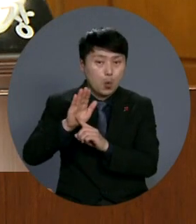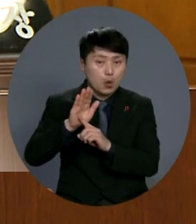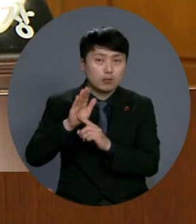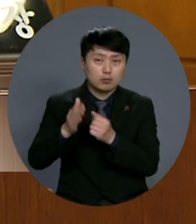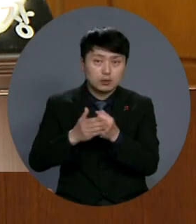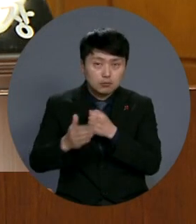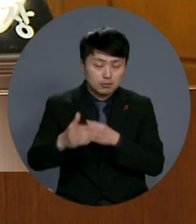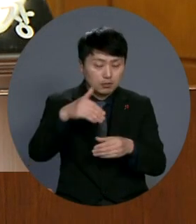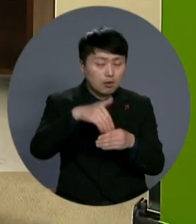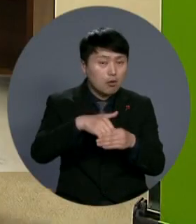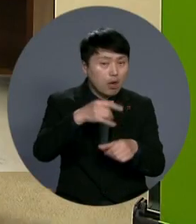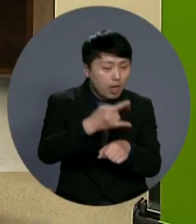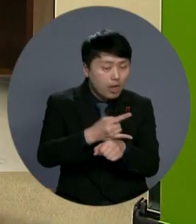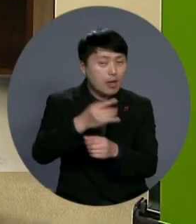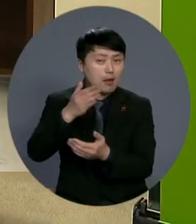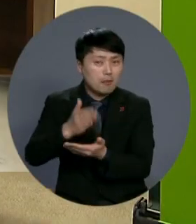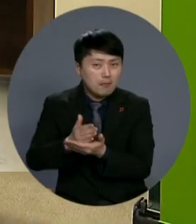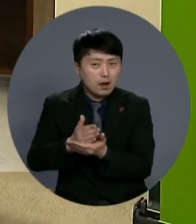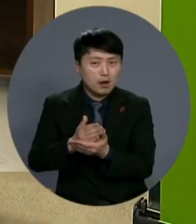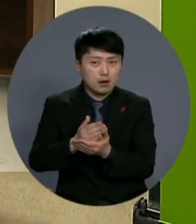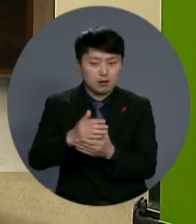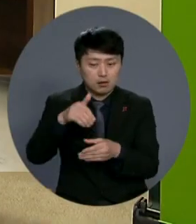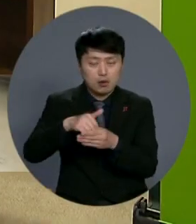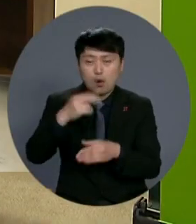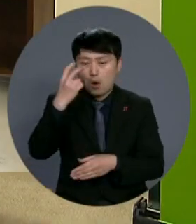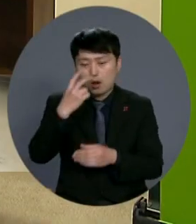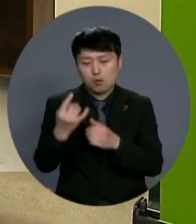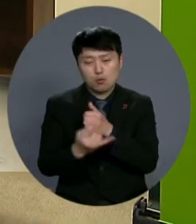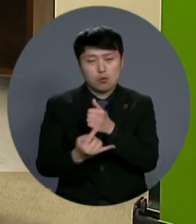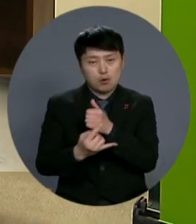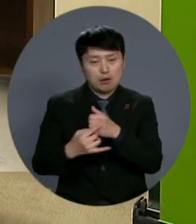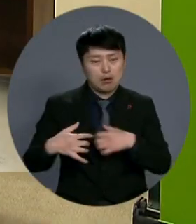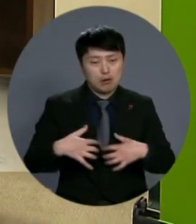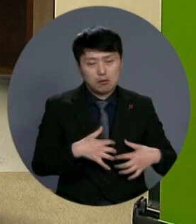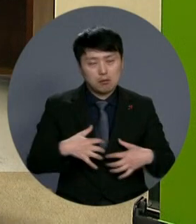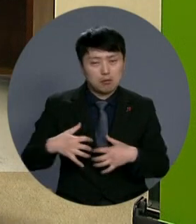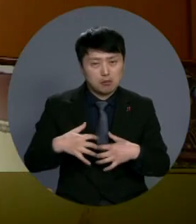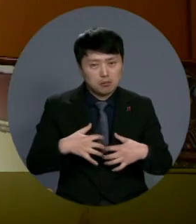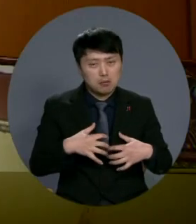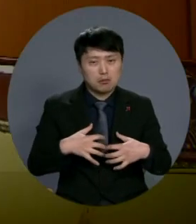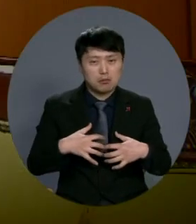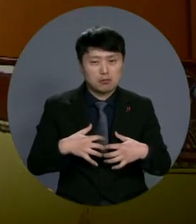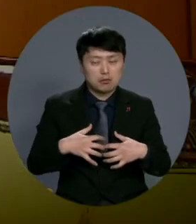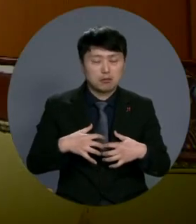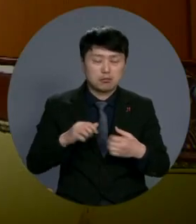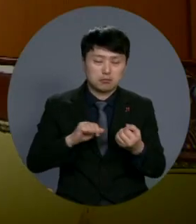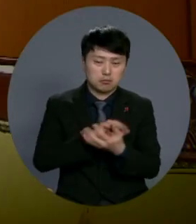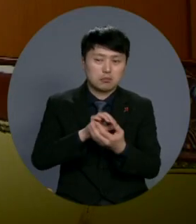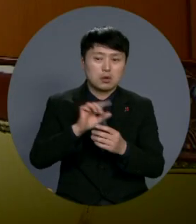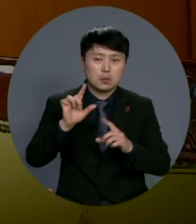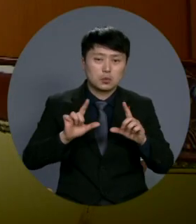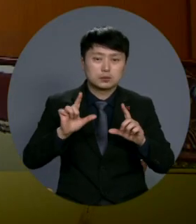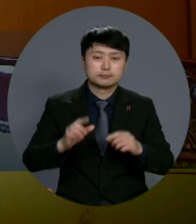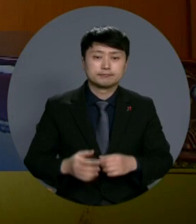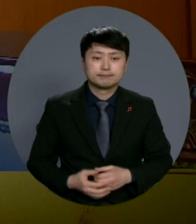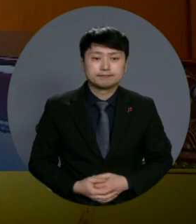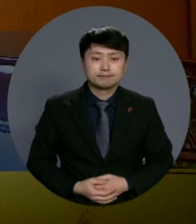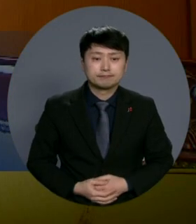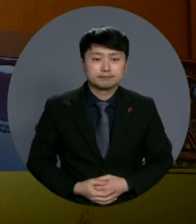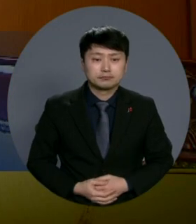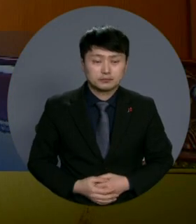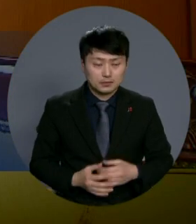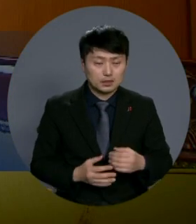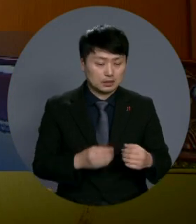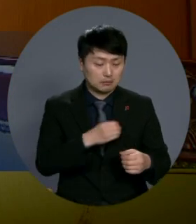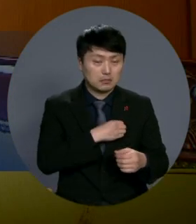마느냐 선관위조차 이 같은 사례는 처음이라며 혼란에 빠졌습니다. 도쿄를 하니까 이 사안에